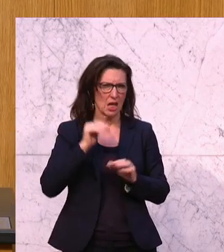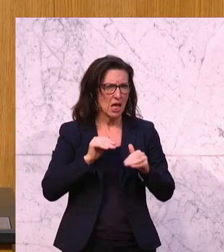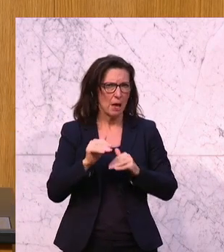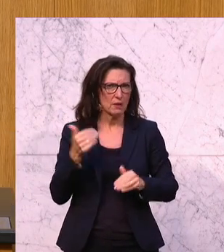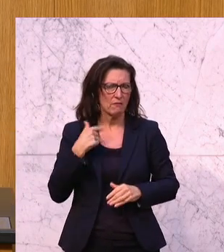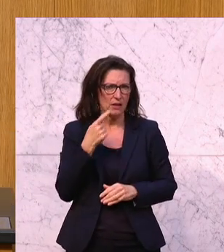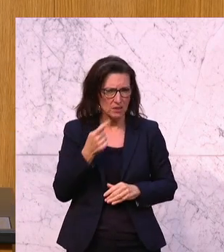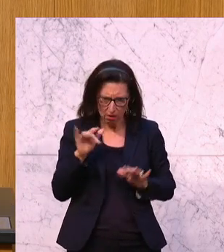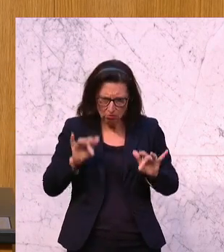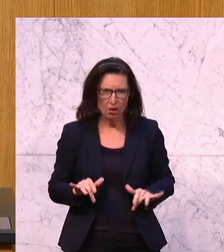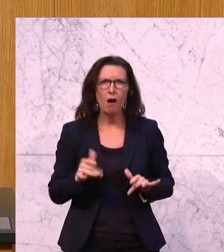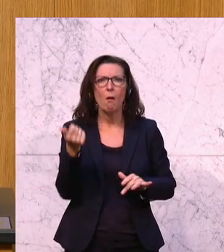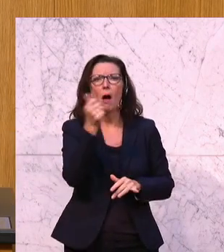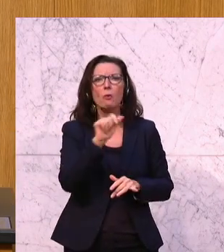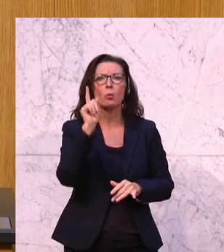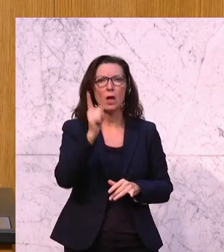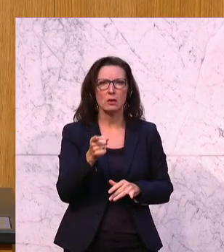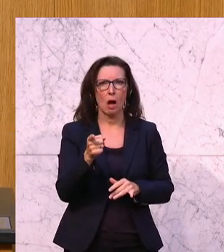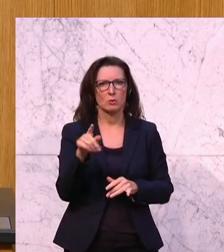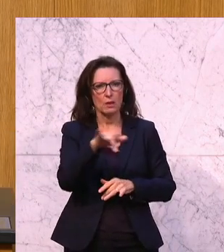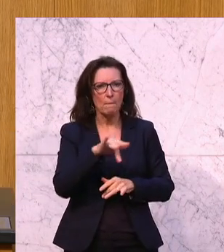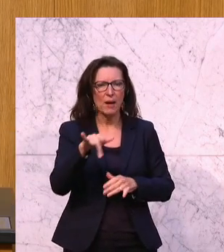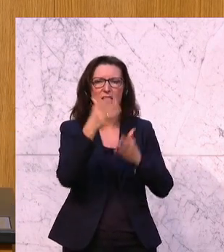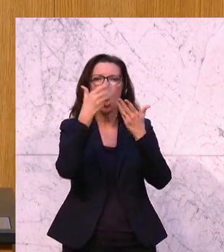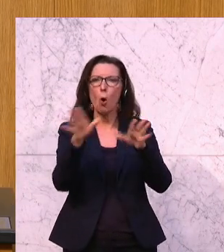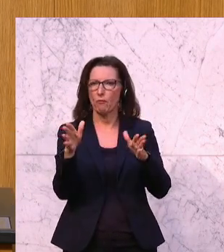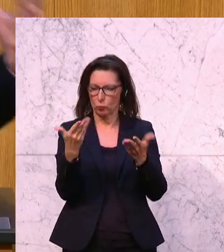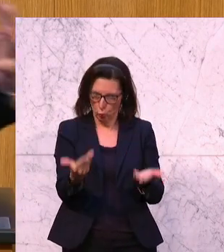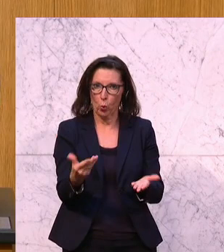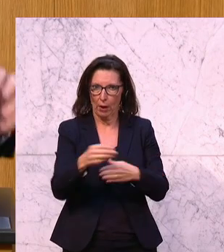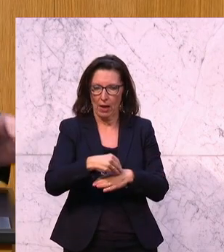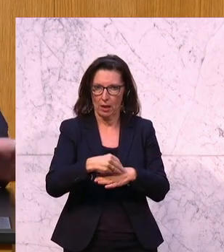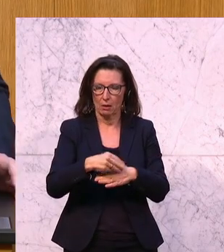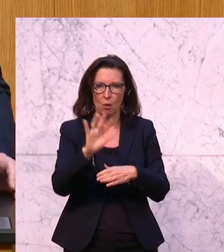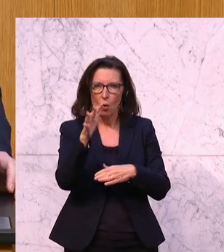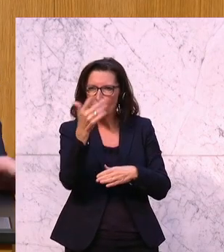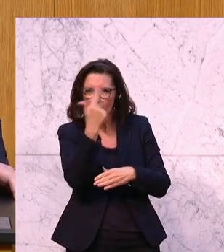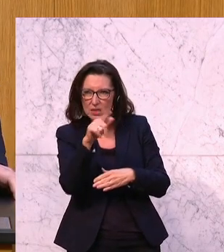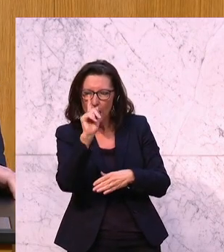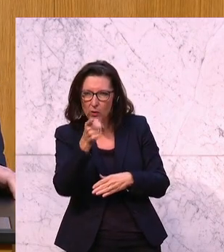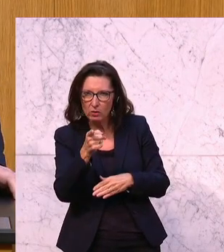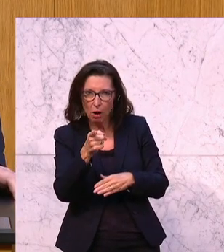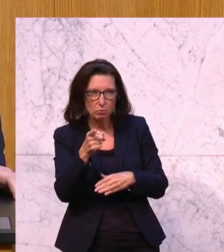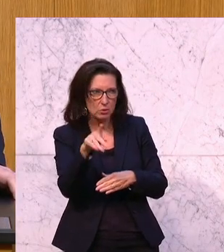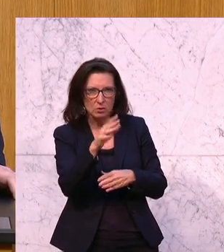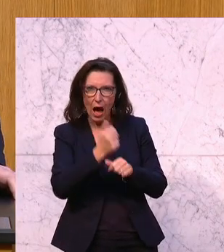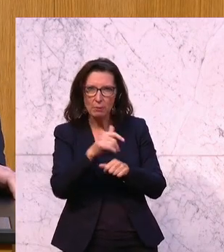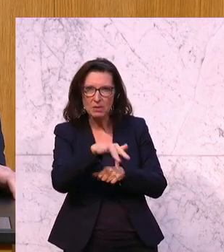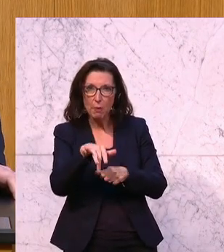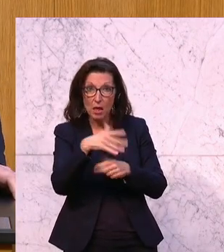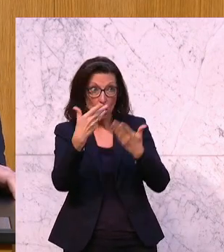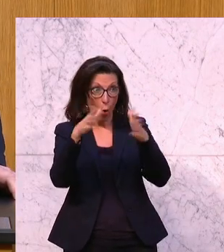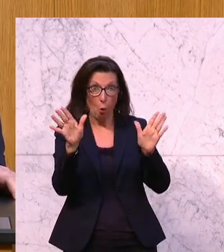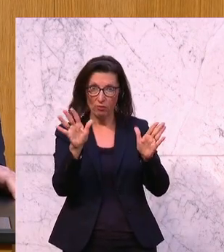wir haben 100.000 offene Stellen, die gemeldet wurden. Das heißt, ungefähr sind es 200.000 offene Stellen in ganz Österreich. Wir